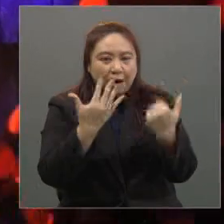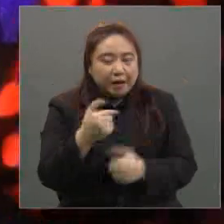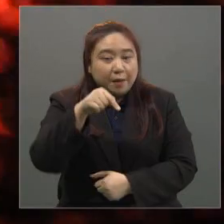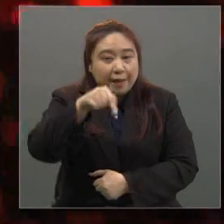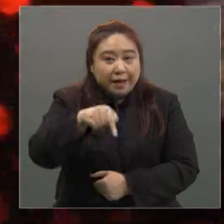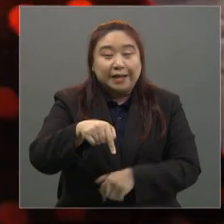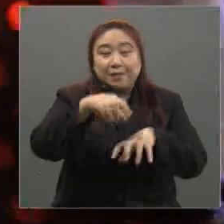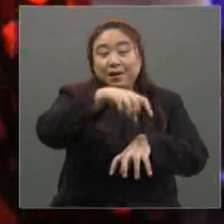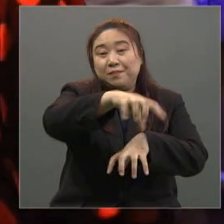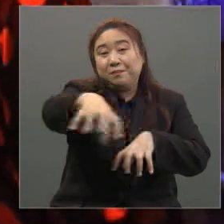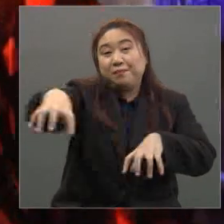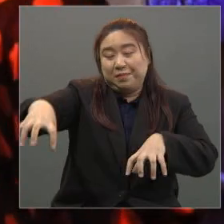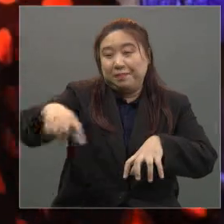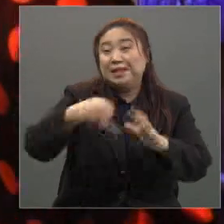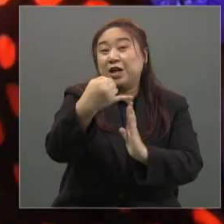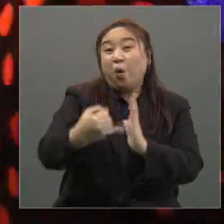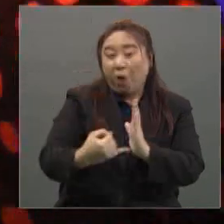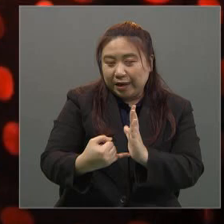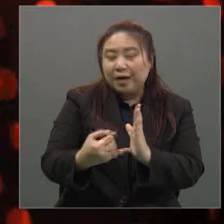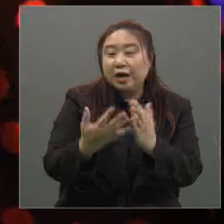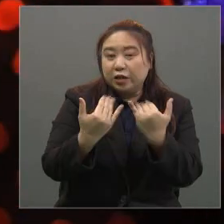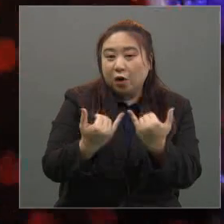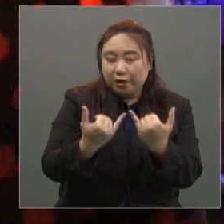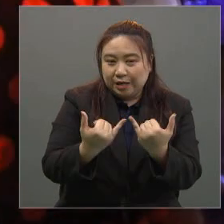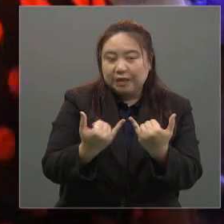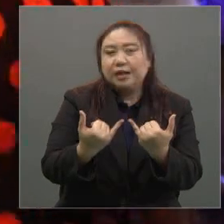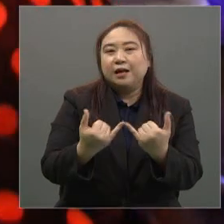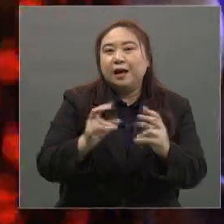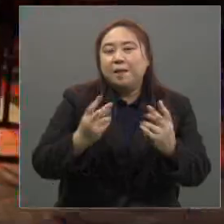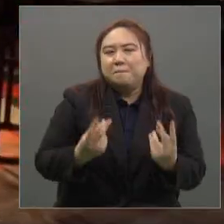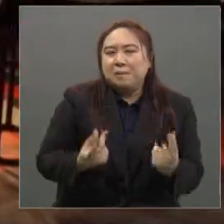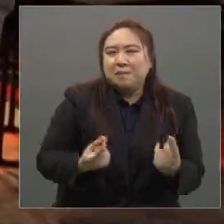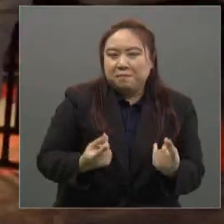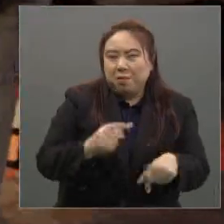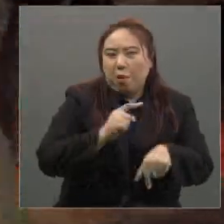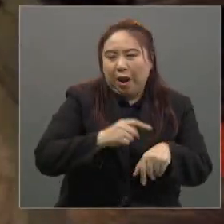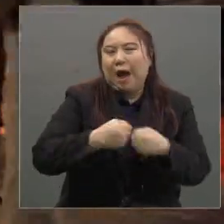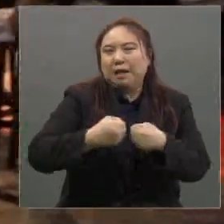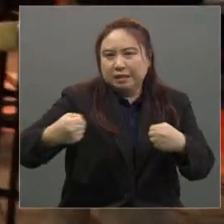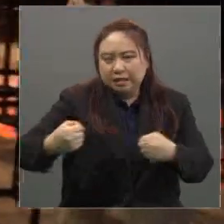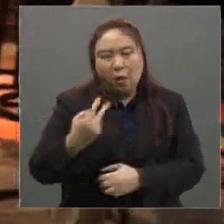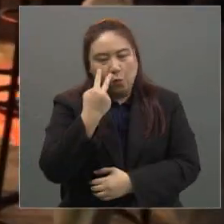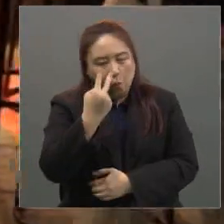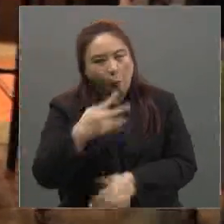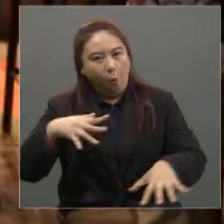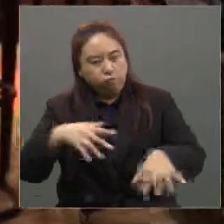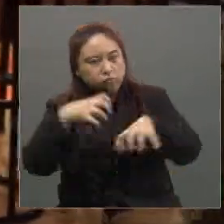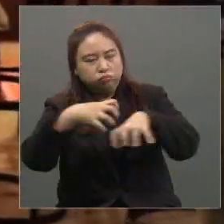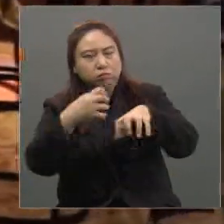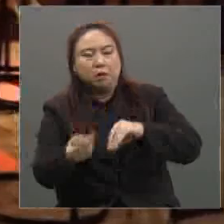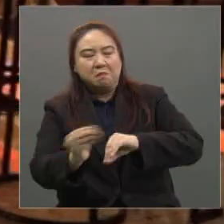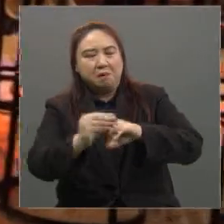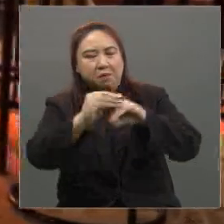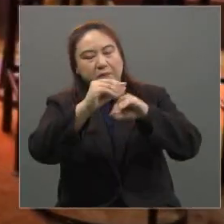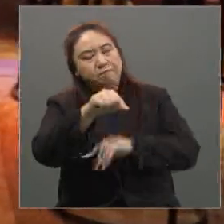เวลาเวลาเปิดสถานบริการที่กลับพบว่าสถิอุบัติเหตุนั้นมีสถิติเพิ่มขึ้นดังนั้นจึงต้องศึกษาทุกมิติ